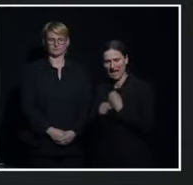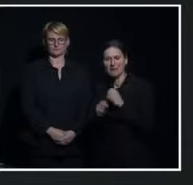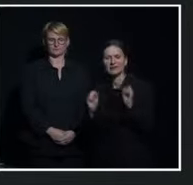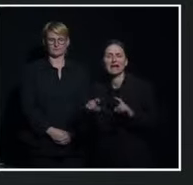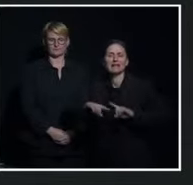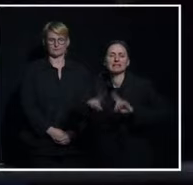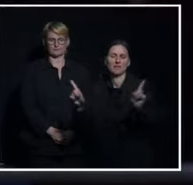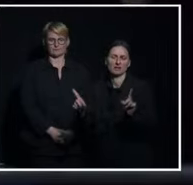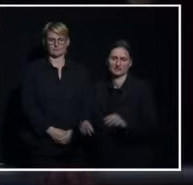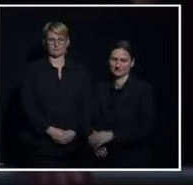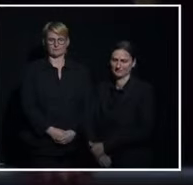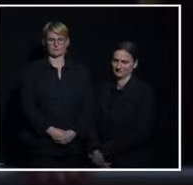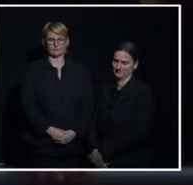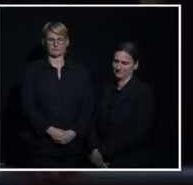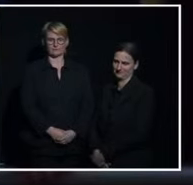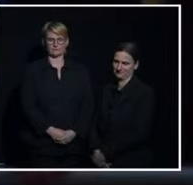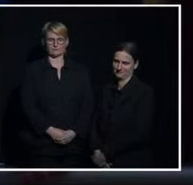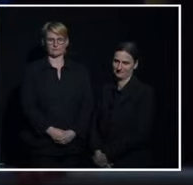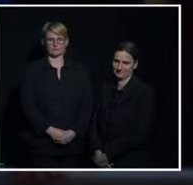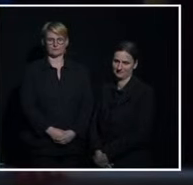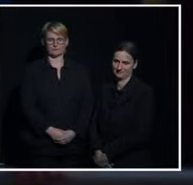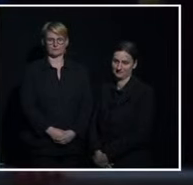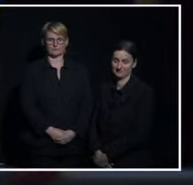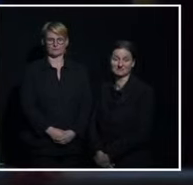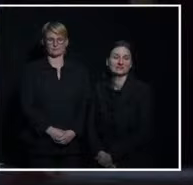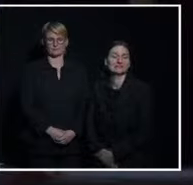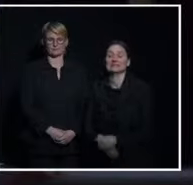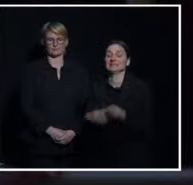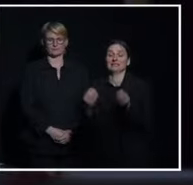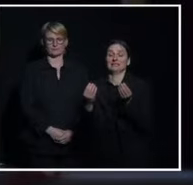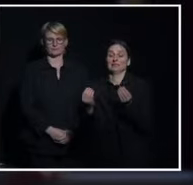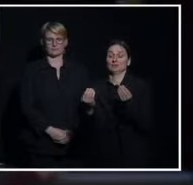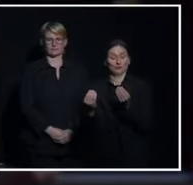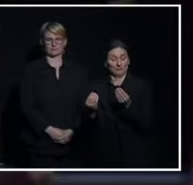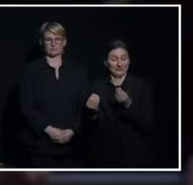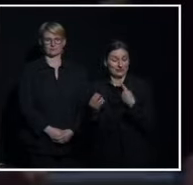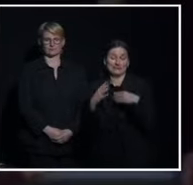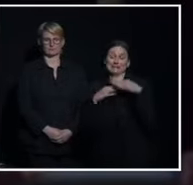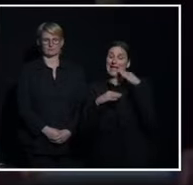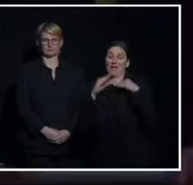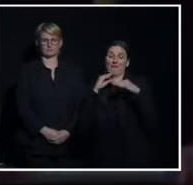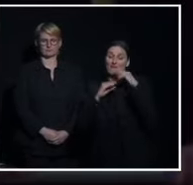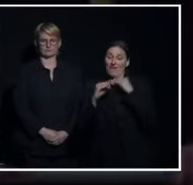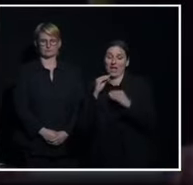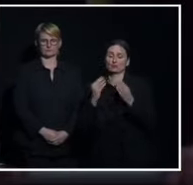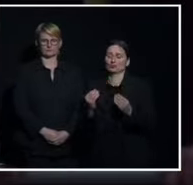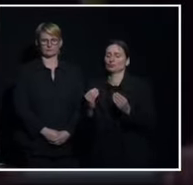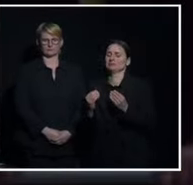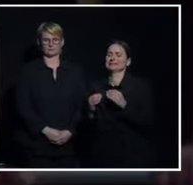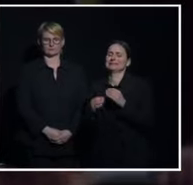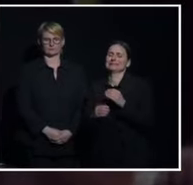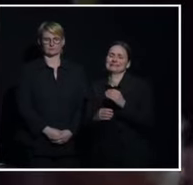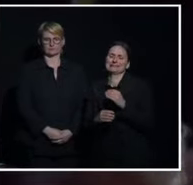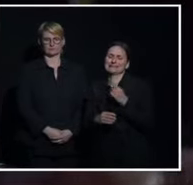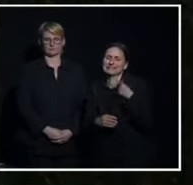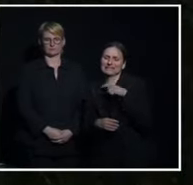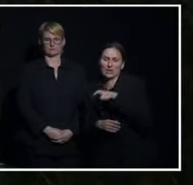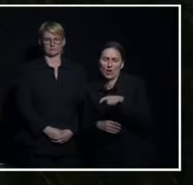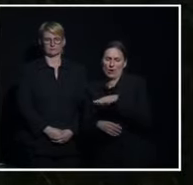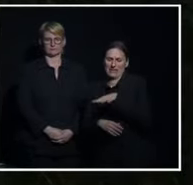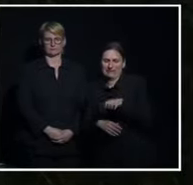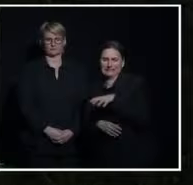eintreten werden. Sie neigen, wie die Erfahrung zeigt, zur Kriminalität, insbesondere zu Diebstählen